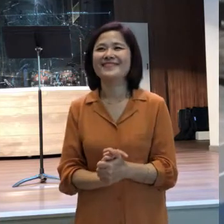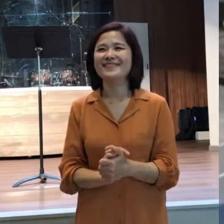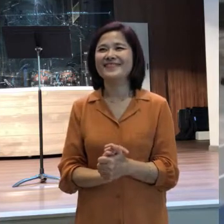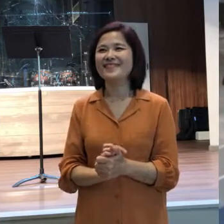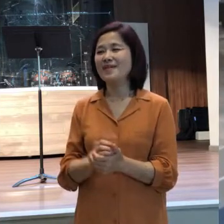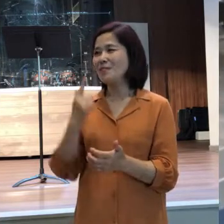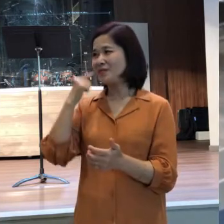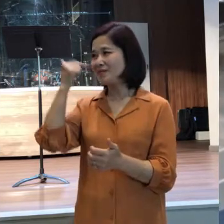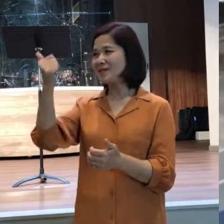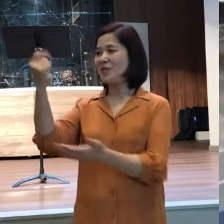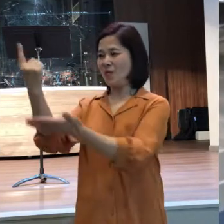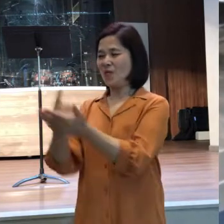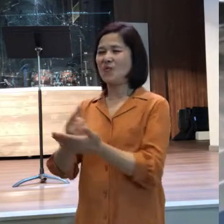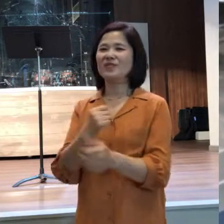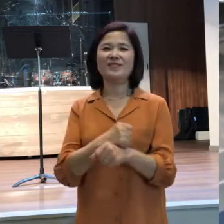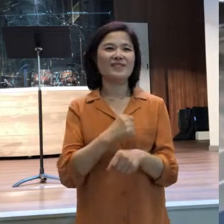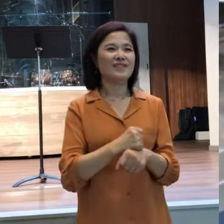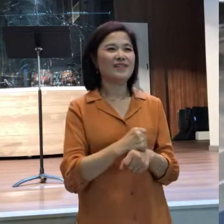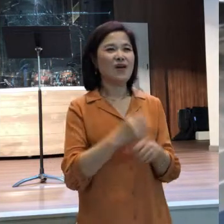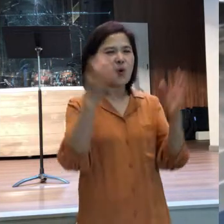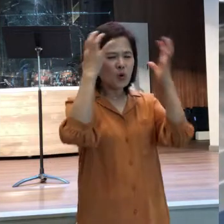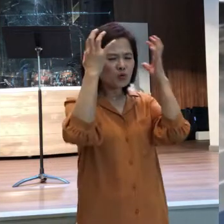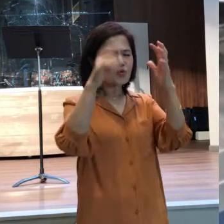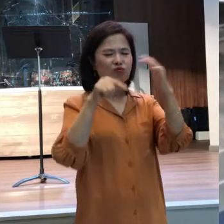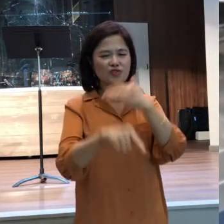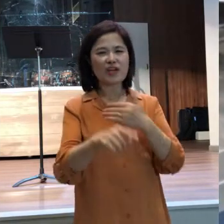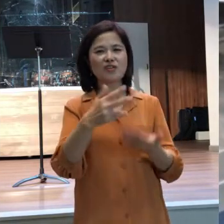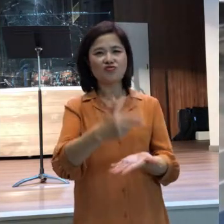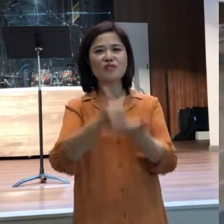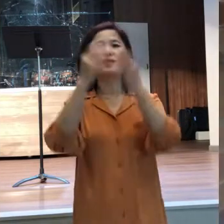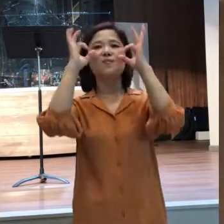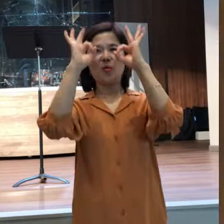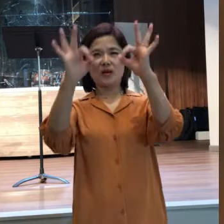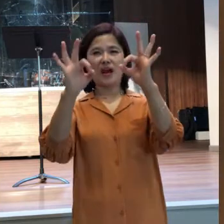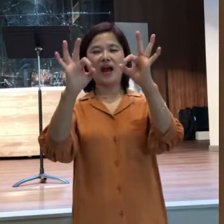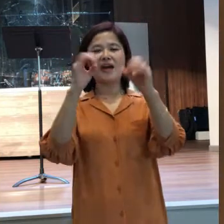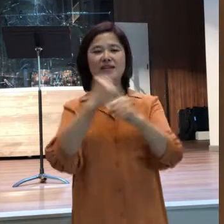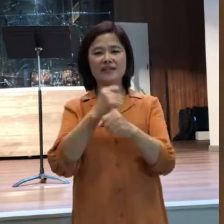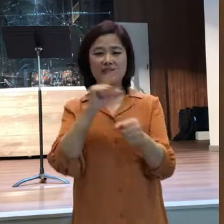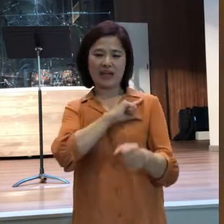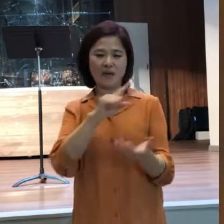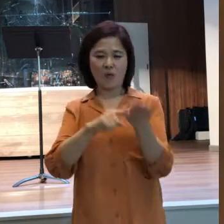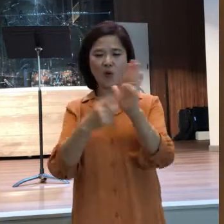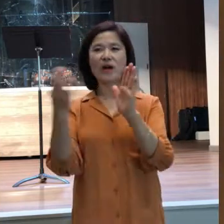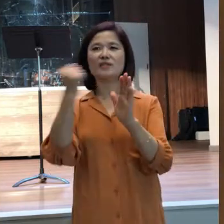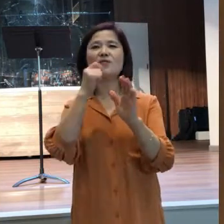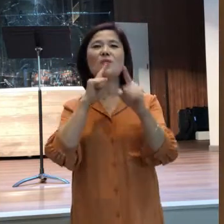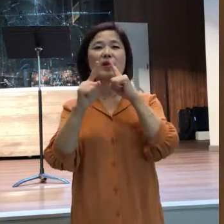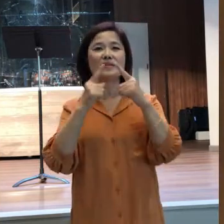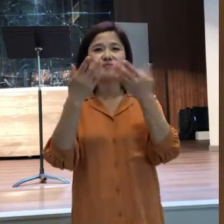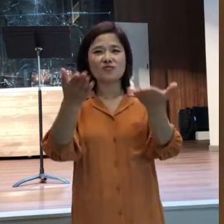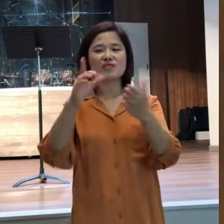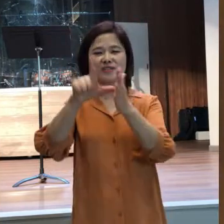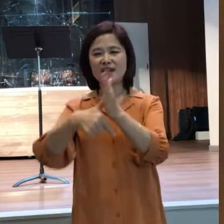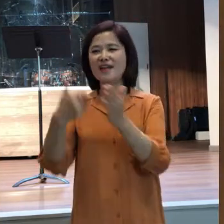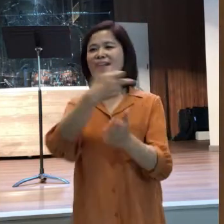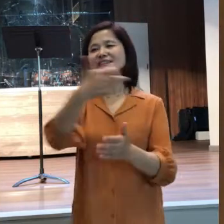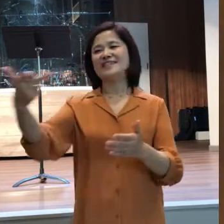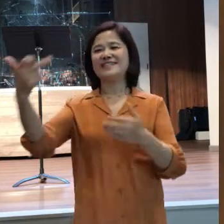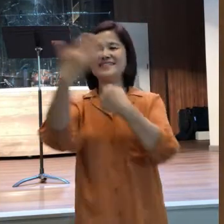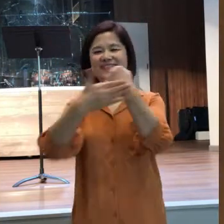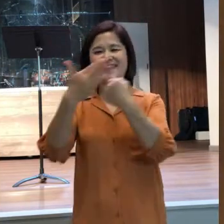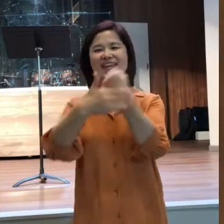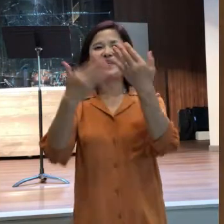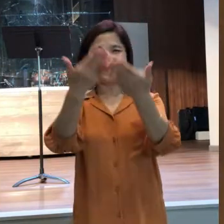네, 오늘 목사님께서 올라오셔서 고통 중에 주님을 보리라 라고 하는 제목으로 말씀 전해 주실 때 여러분 큰